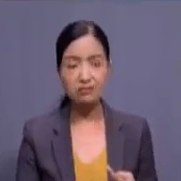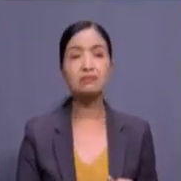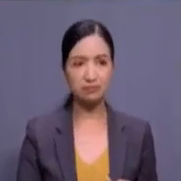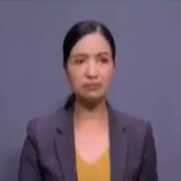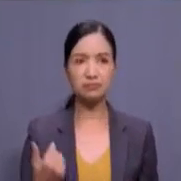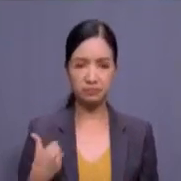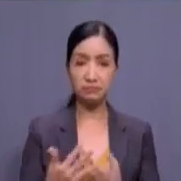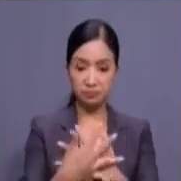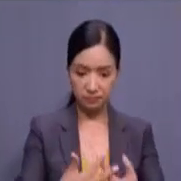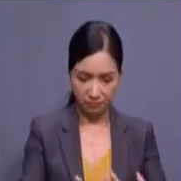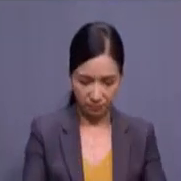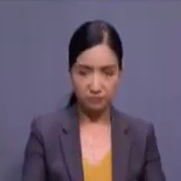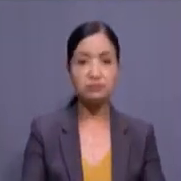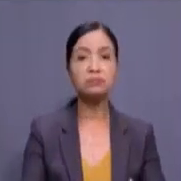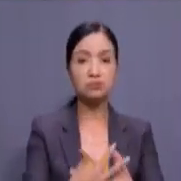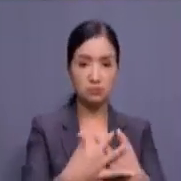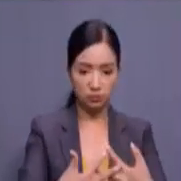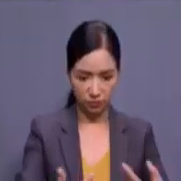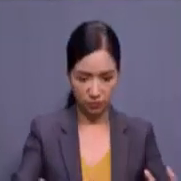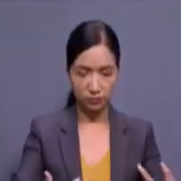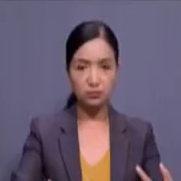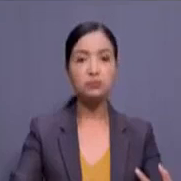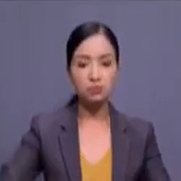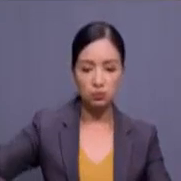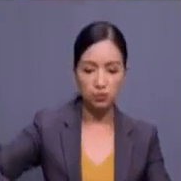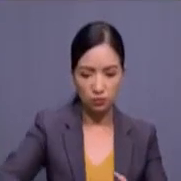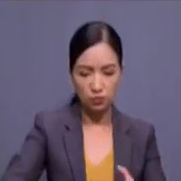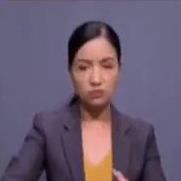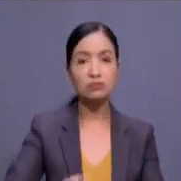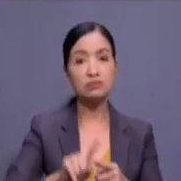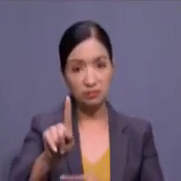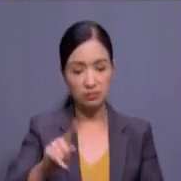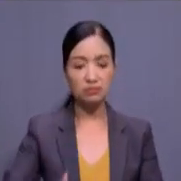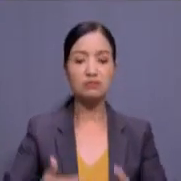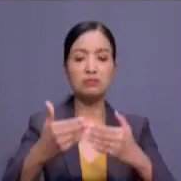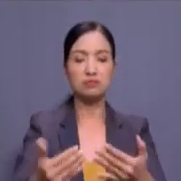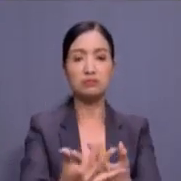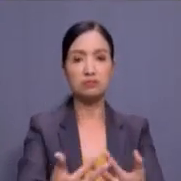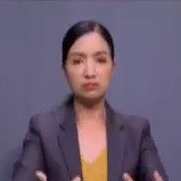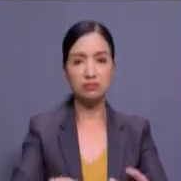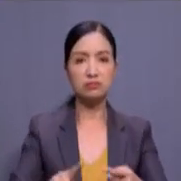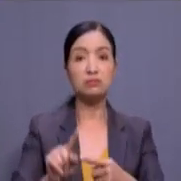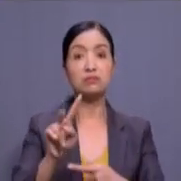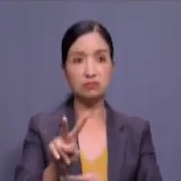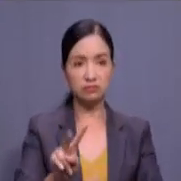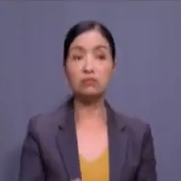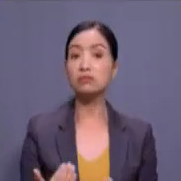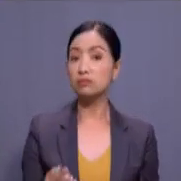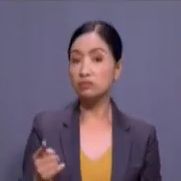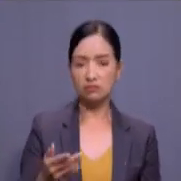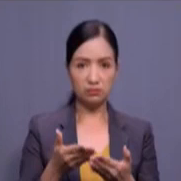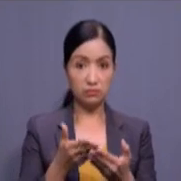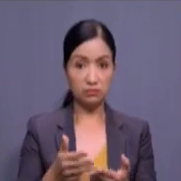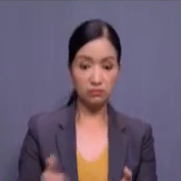ที่2ให้เสร็จในวันนี้ด้วยนะคะส่วนเส้นทางที่ต้องลงเรือเนี่ยเรียกว่าทรหดมากนะคุณธีรวัฒน์เพราะว่าต้องลงเรือไป